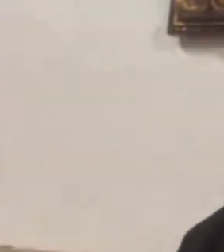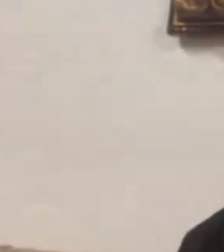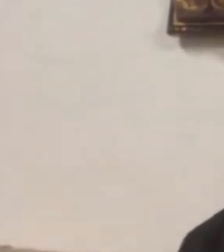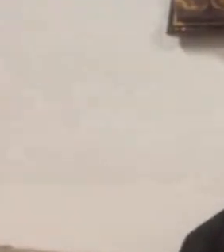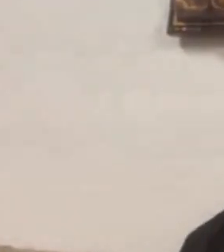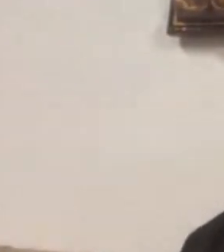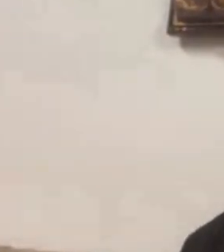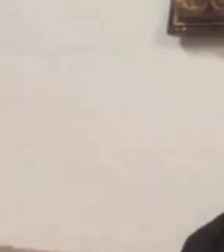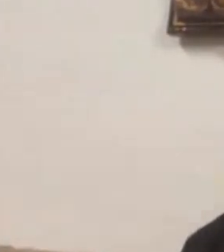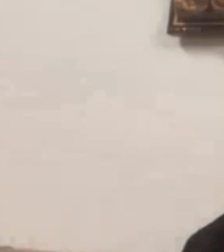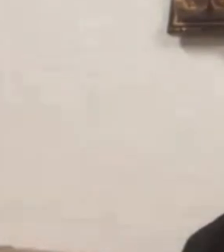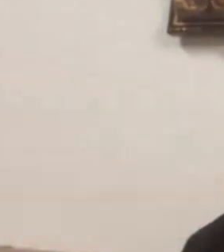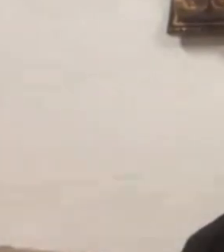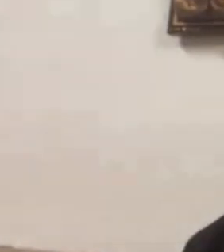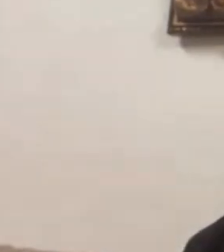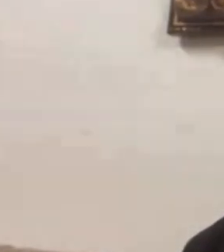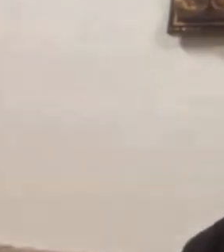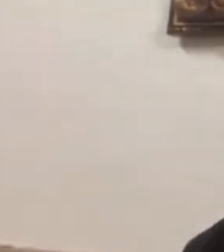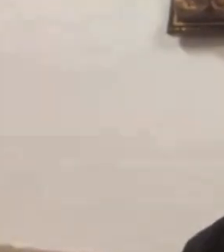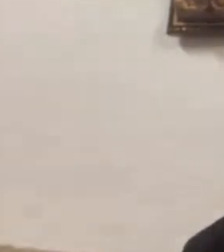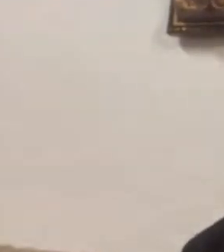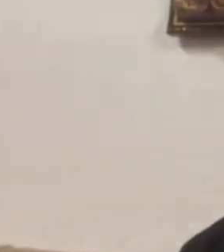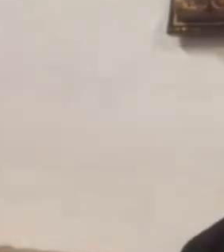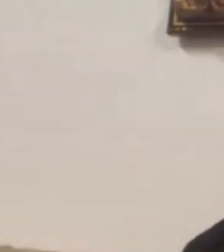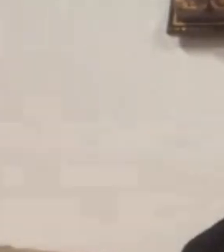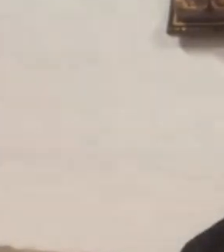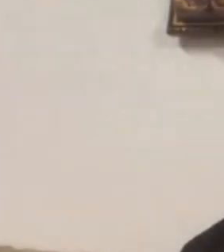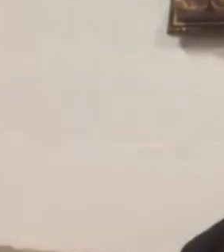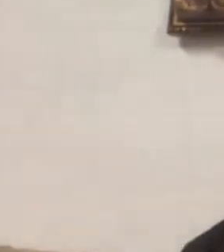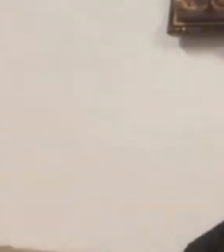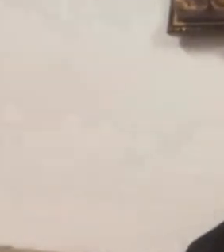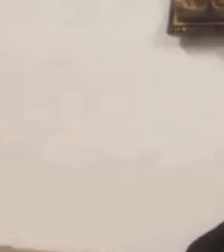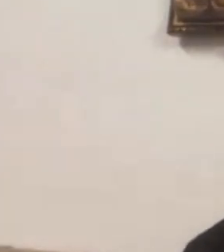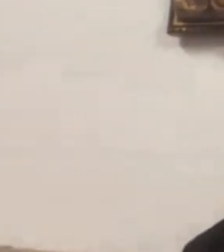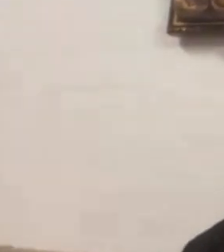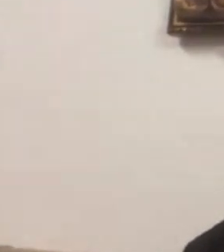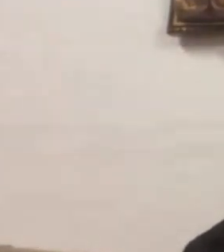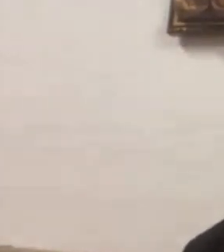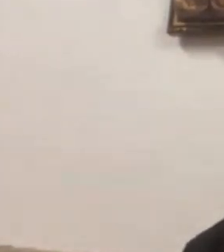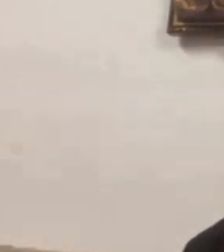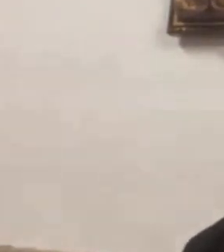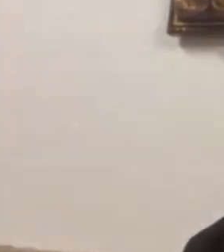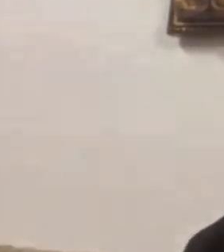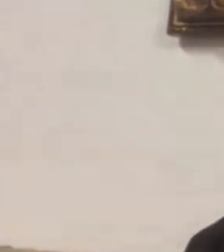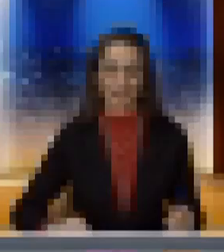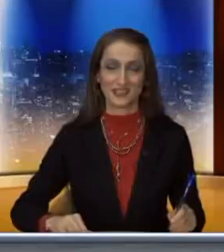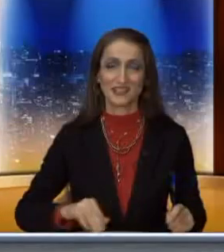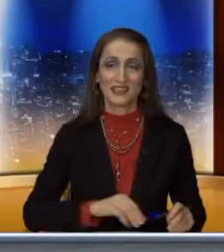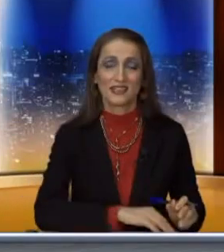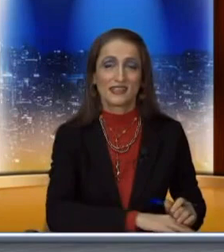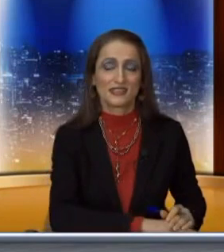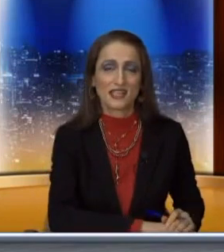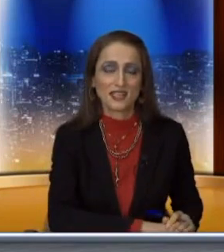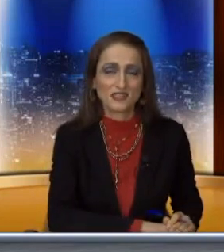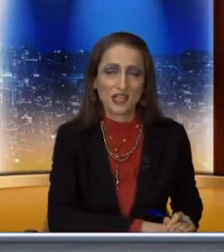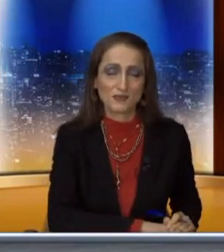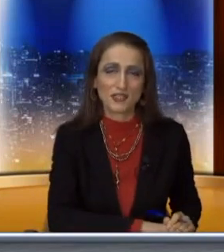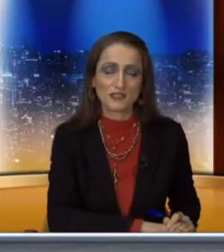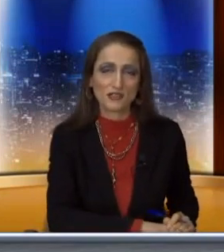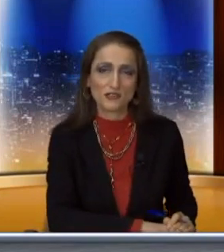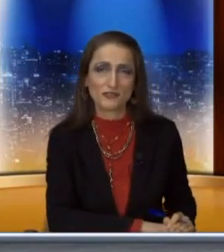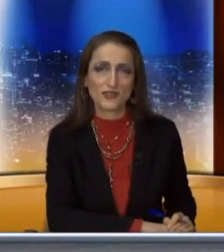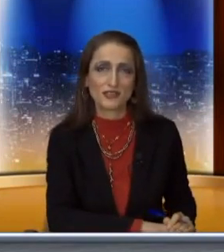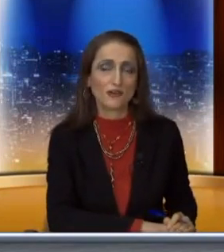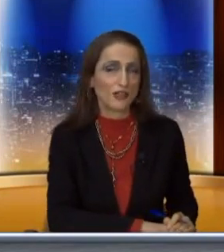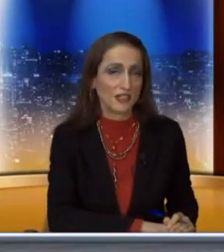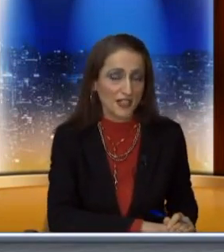عندنا احفاد واكثر الاولاد الاحفاد مسمينهم على اسمي هشام. نعم ما شاء الله. استاذ هشام،